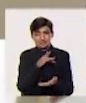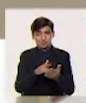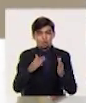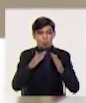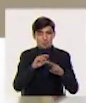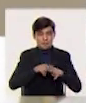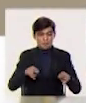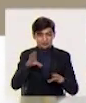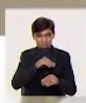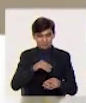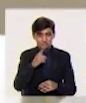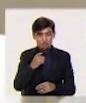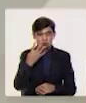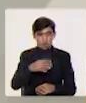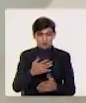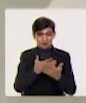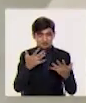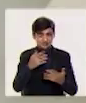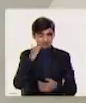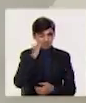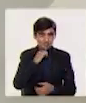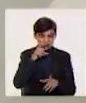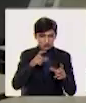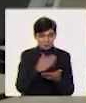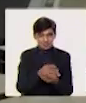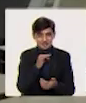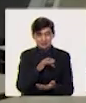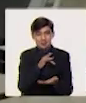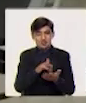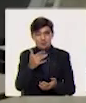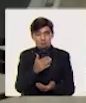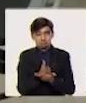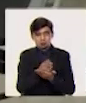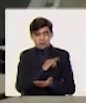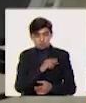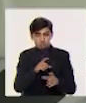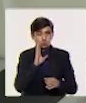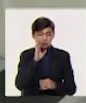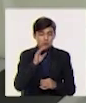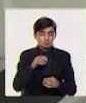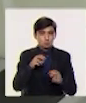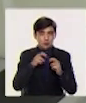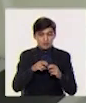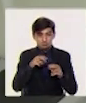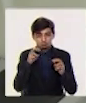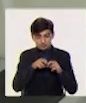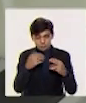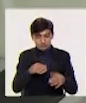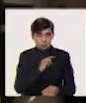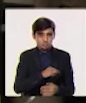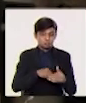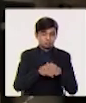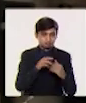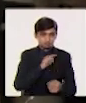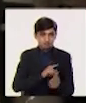үйіне айналдырған 140-қа тарта қария бар мұнда. Орталықтың қызметкерлері таңертең тексеруден кейін барып, жұмысқа кіріседі. Әр